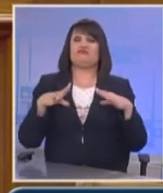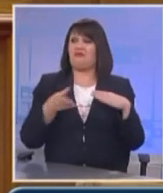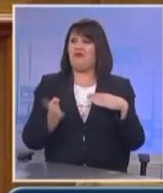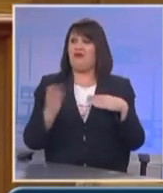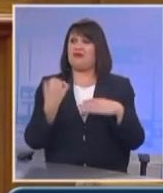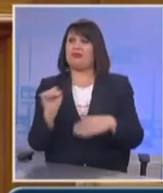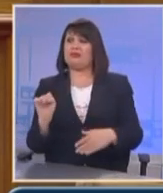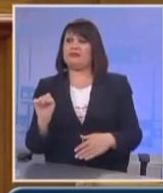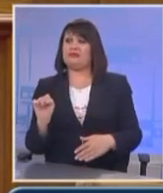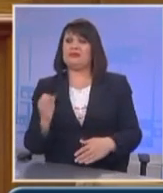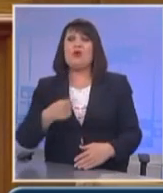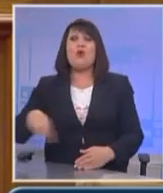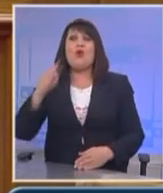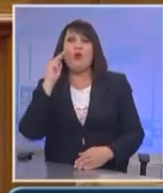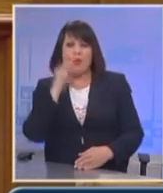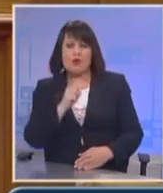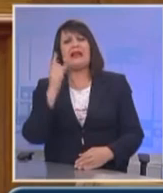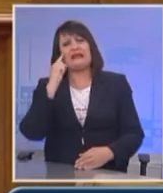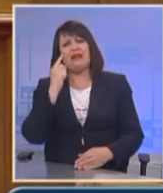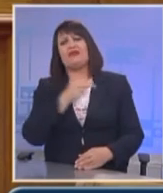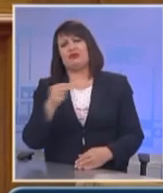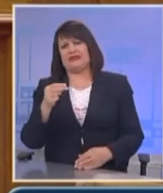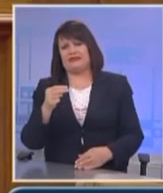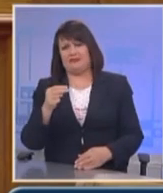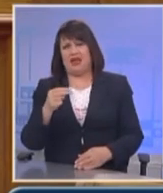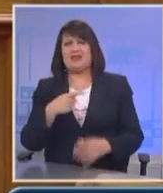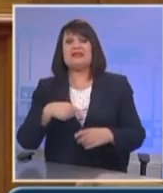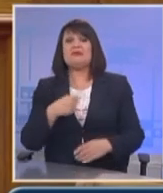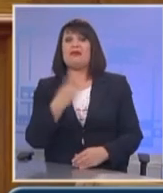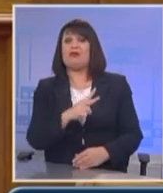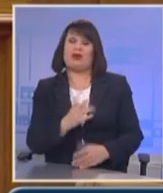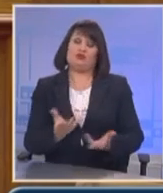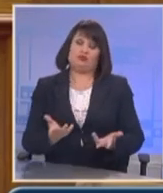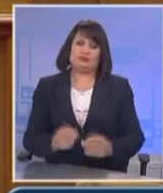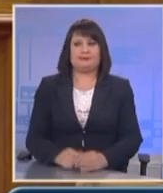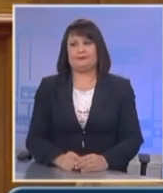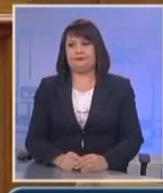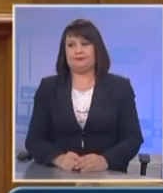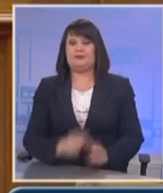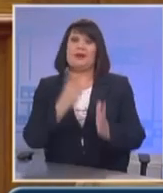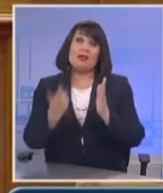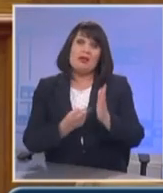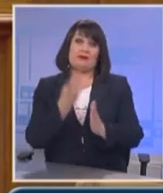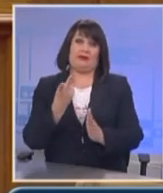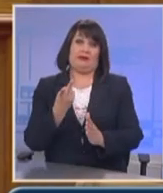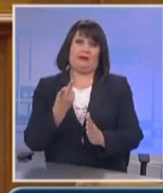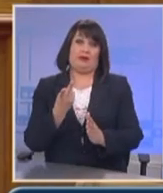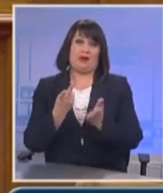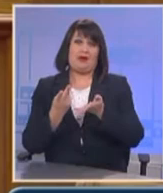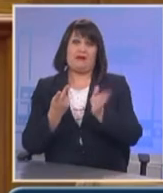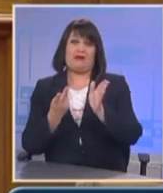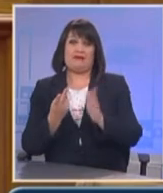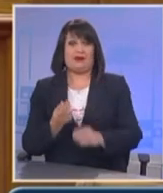αίθουσα. Νομίζω ότι όλοι βγάζουν χρήσιμα συμπεράσματα από αυτή του τη στάση. Είναι η δεύτερη φορά που φέρνει